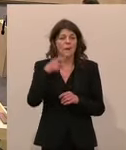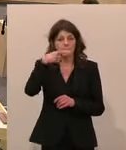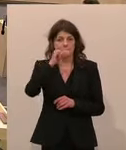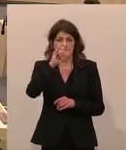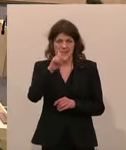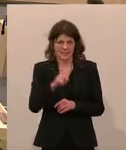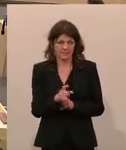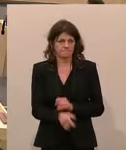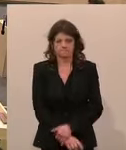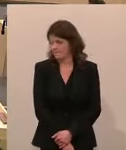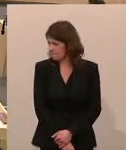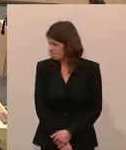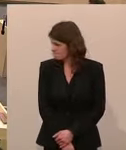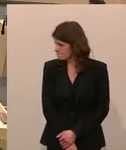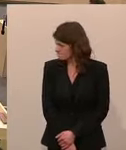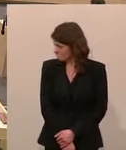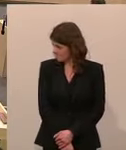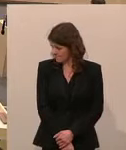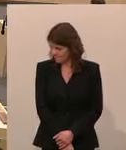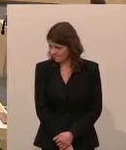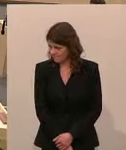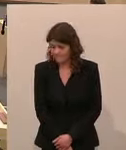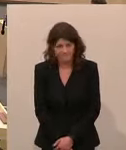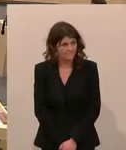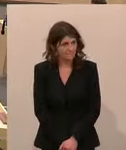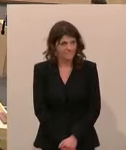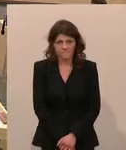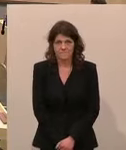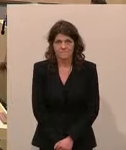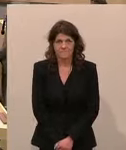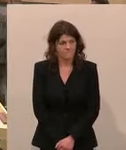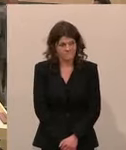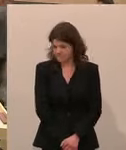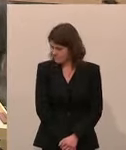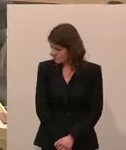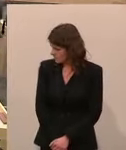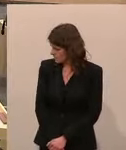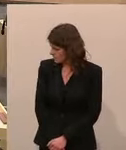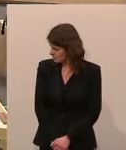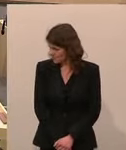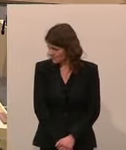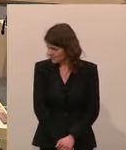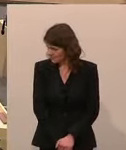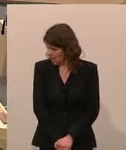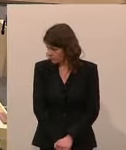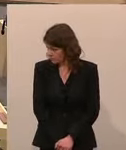man Menschen mit einem derartigen Gedankengut bei der FPÖ offenbar von vornherein erst anziehe.